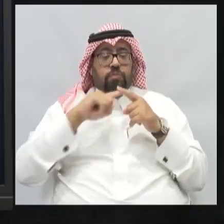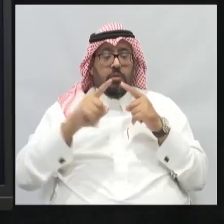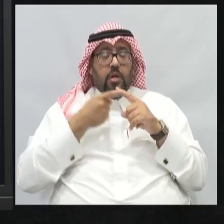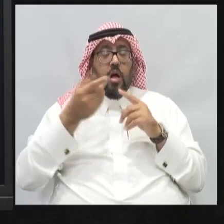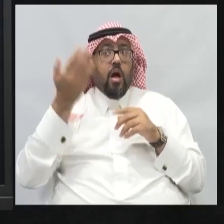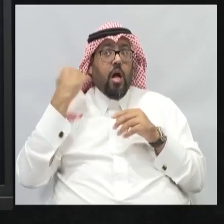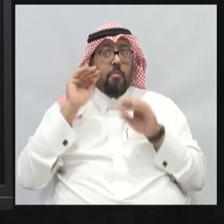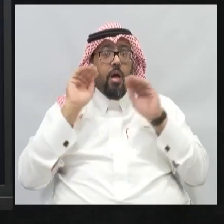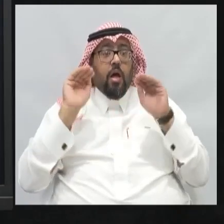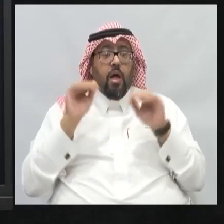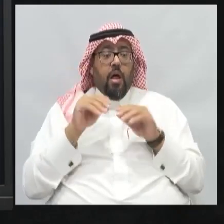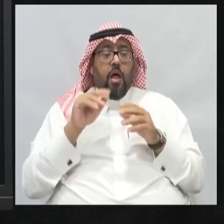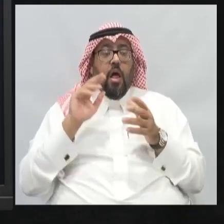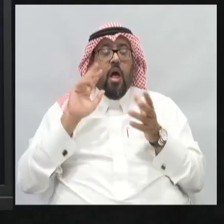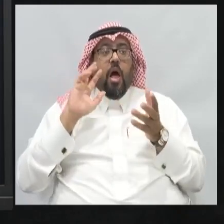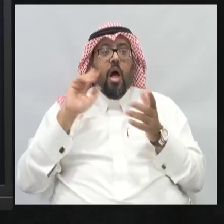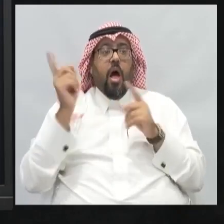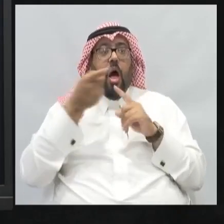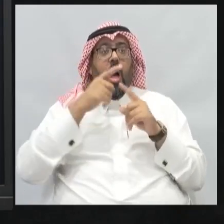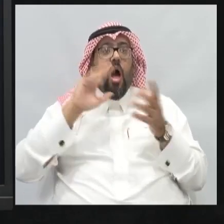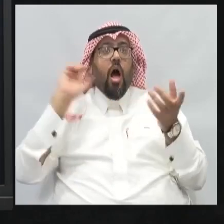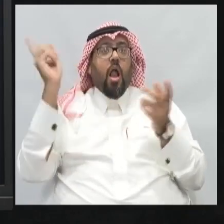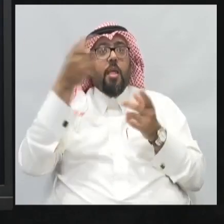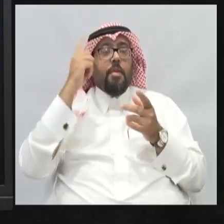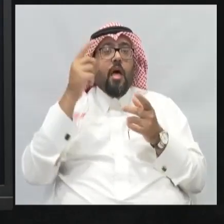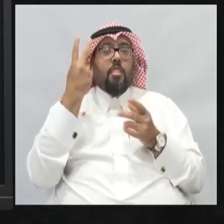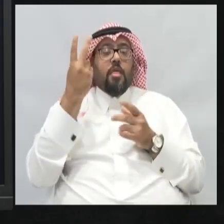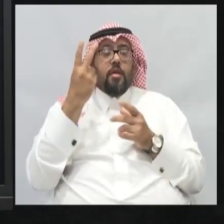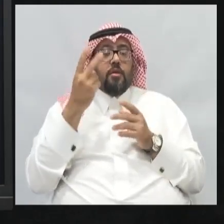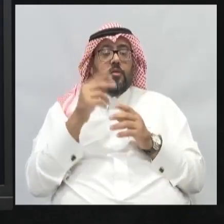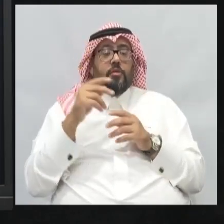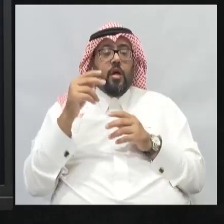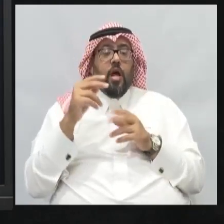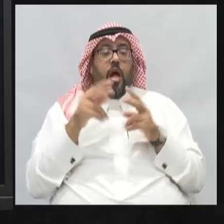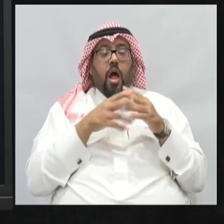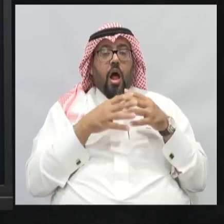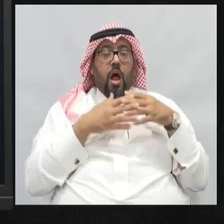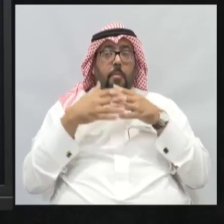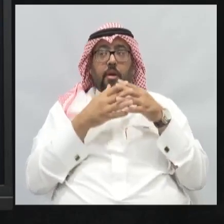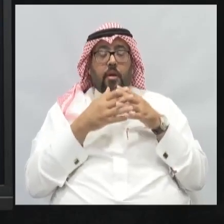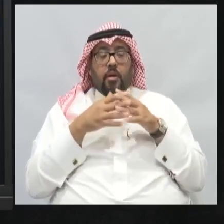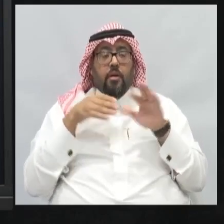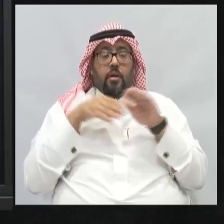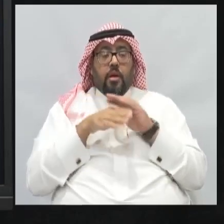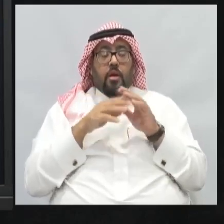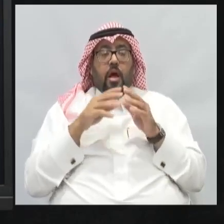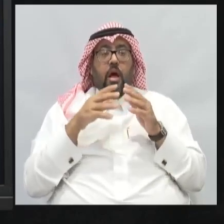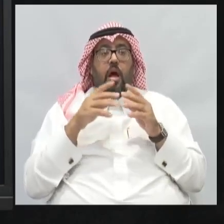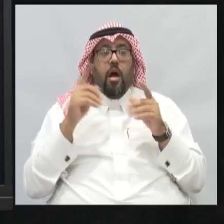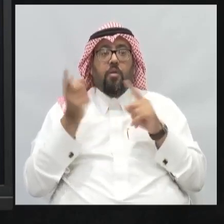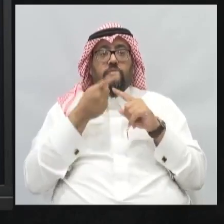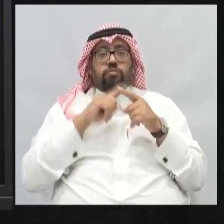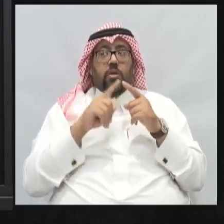السابقه وبالتحديد الحرب العالميه الثانيه ودور الولايات المتحده في الحرب العالميه